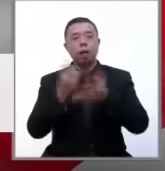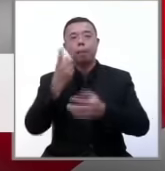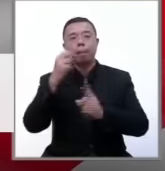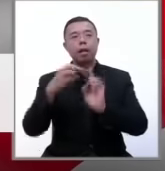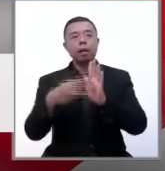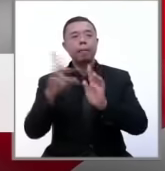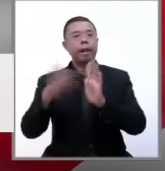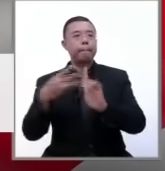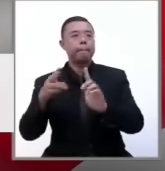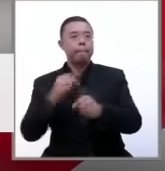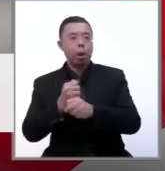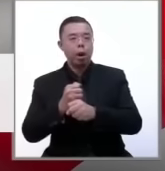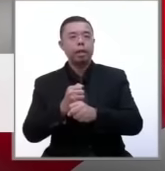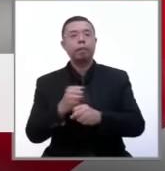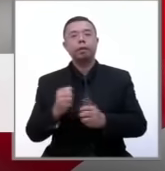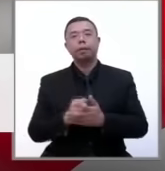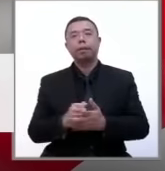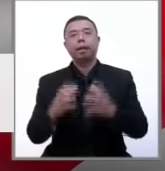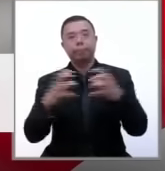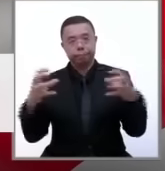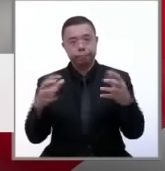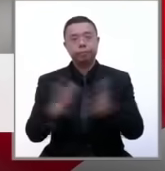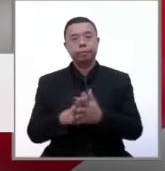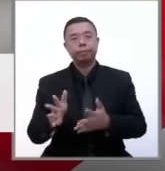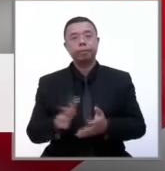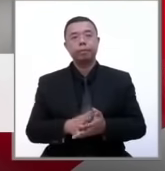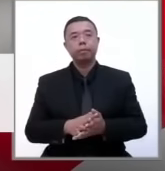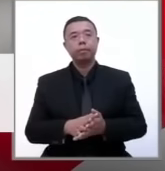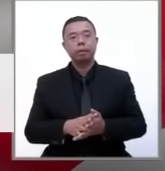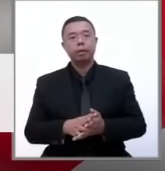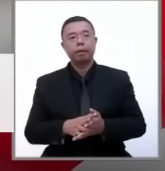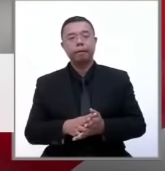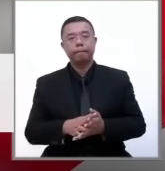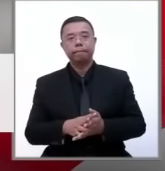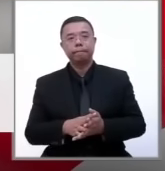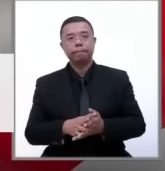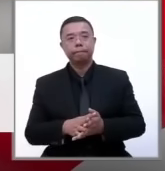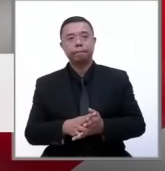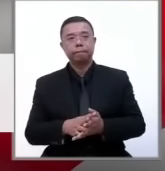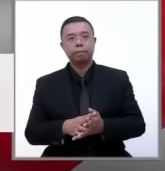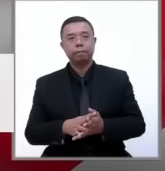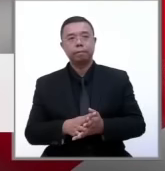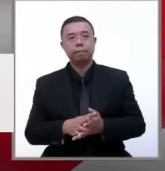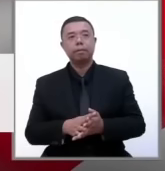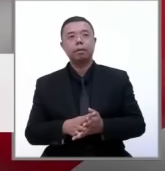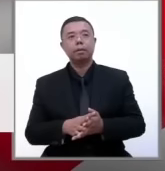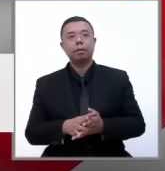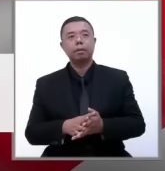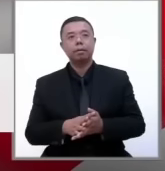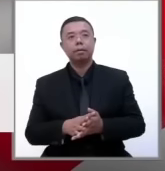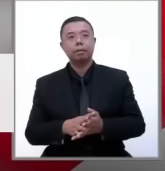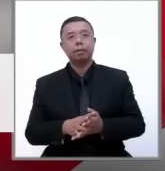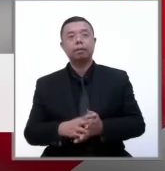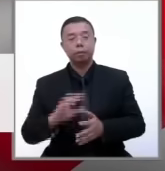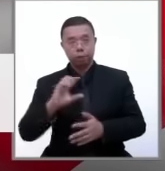Lium fosat baik ada untuk menjelaskan atau Cup